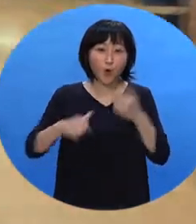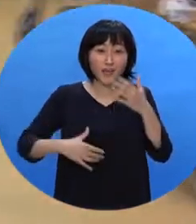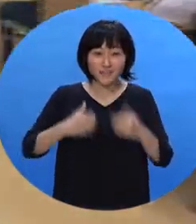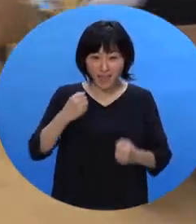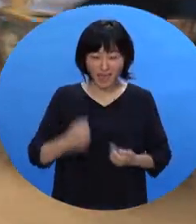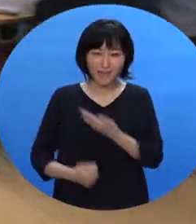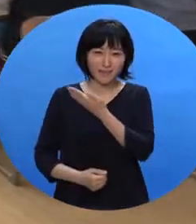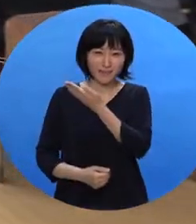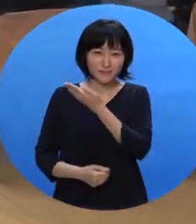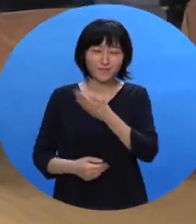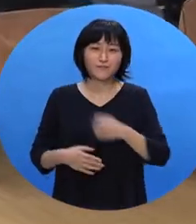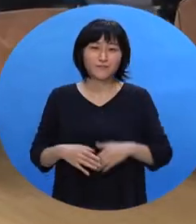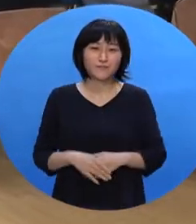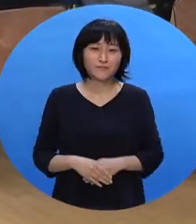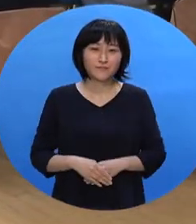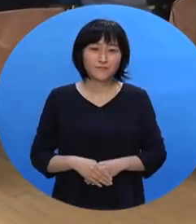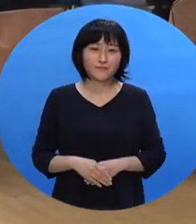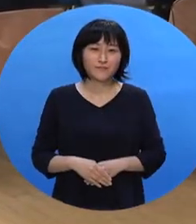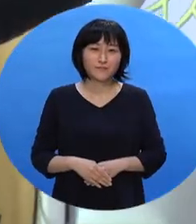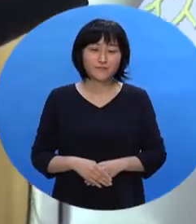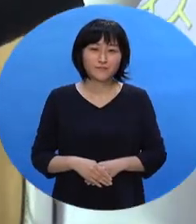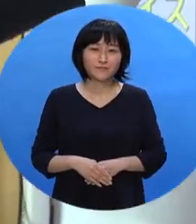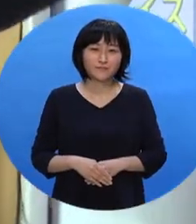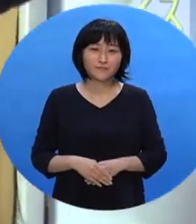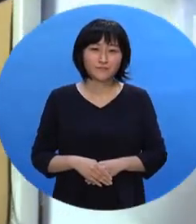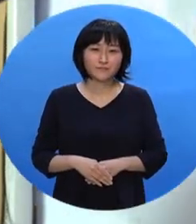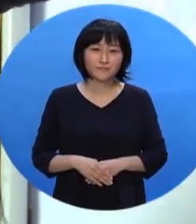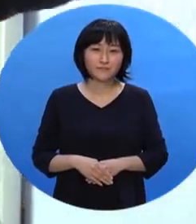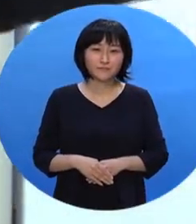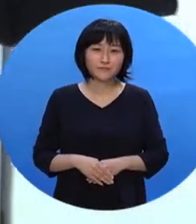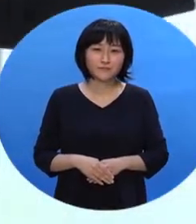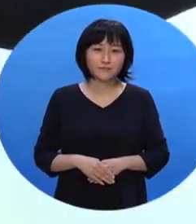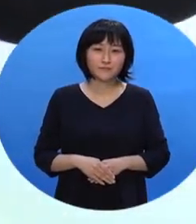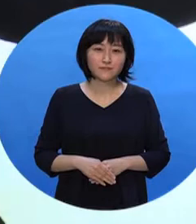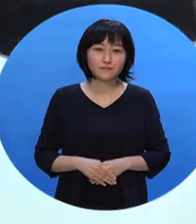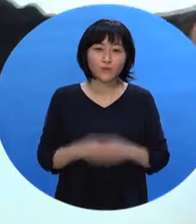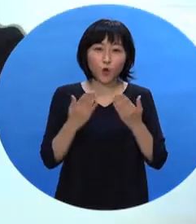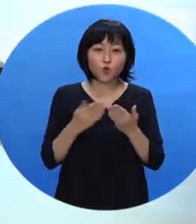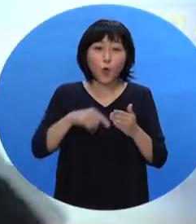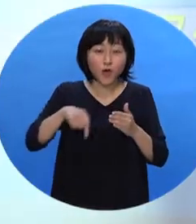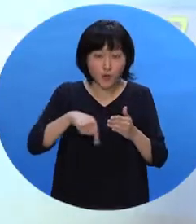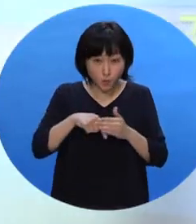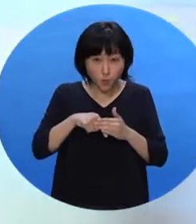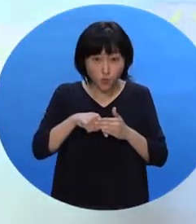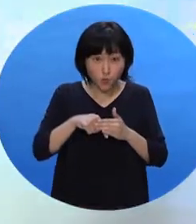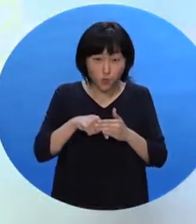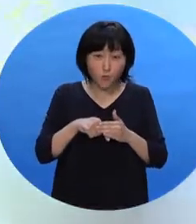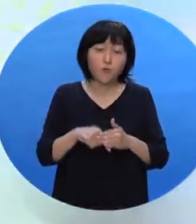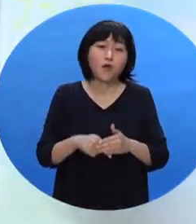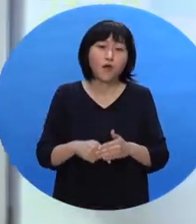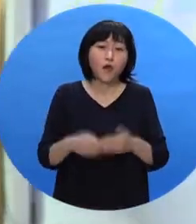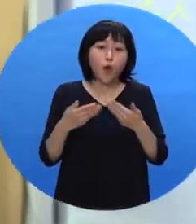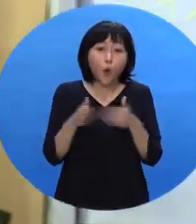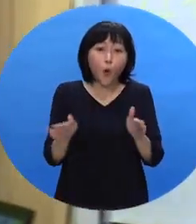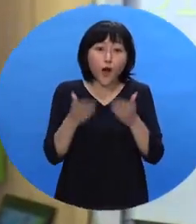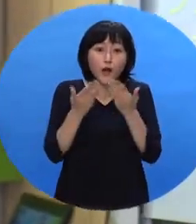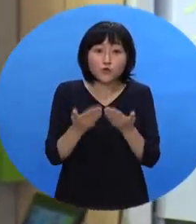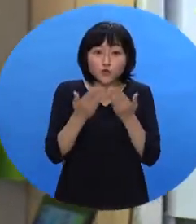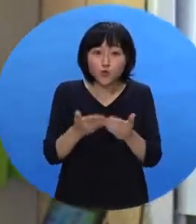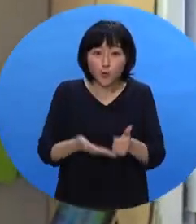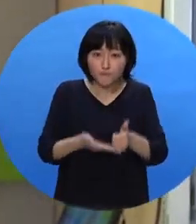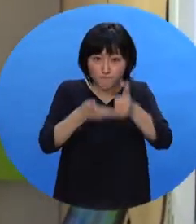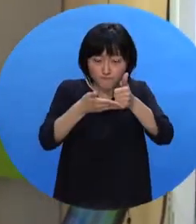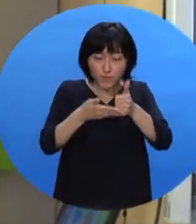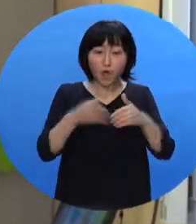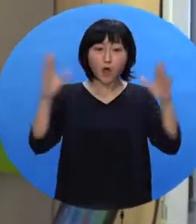さあ、5年生の別の教室を覗いてみましょう。ここではこの日の公開授業のもう一つの